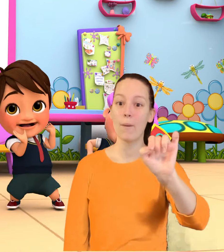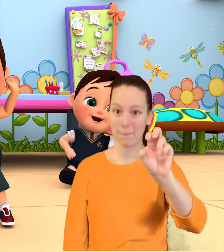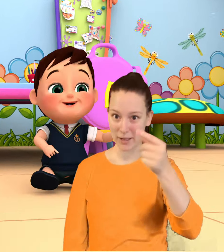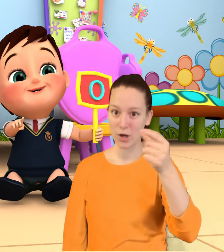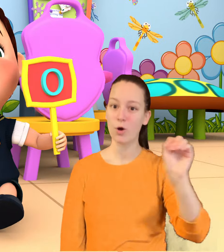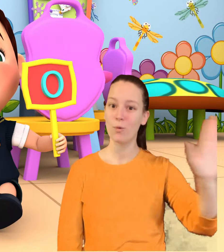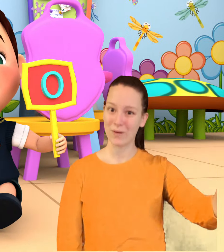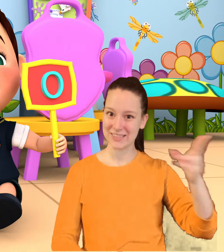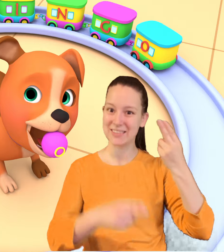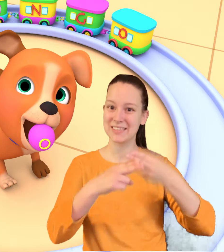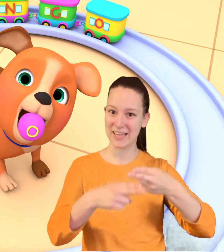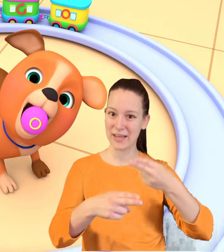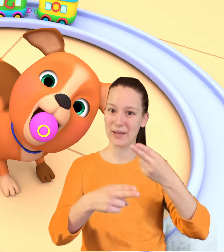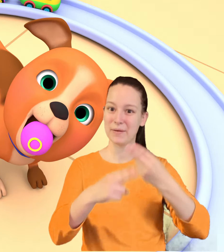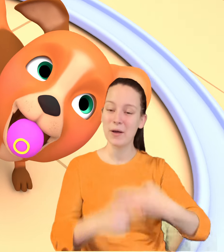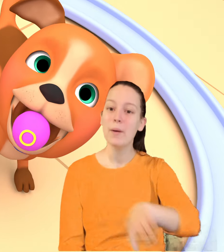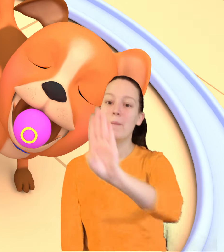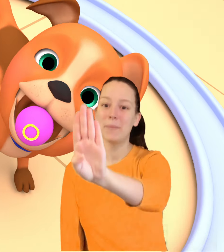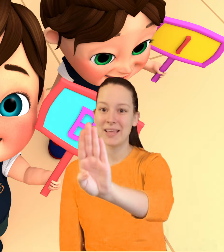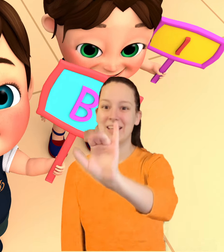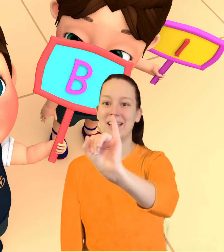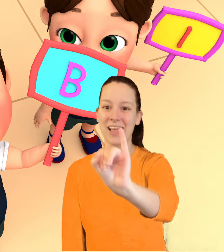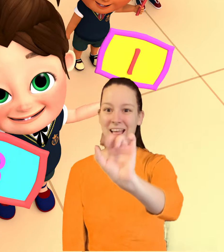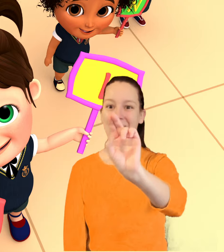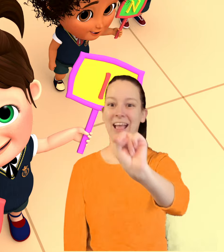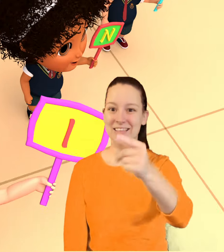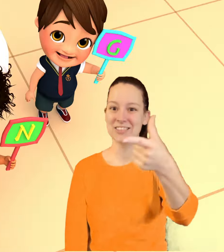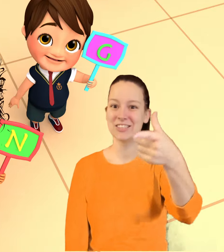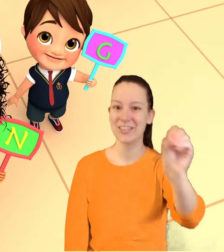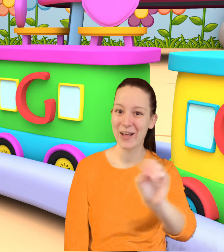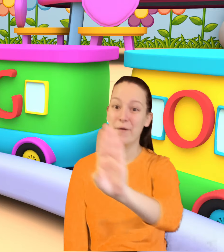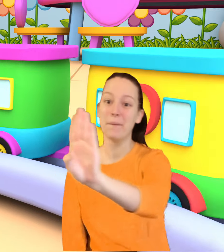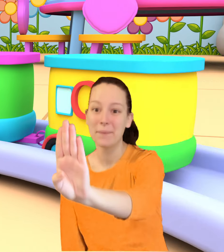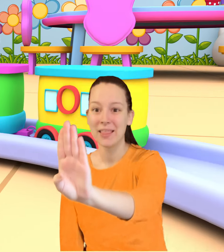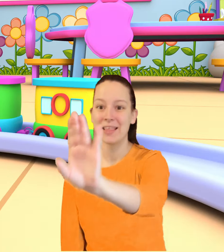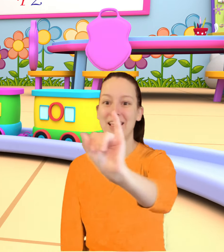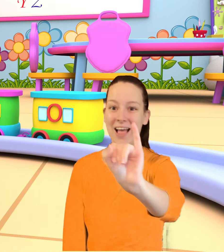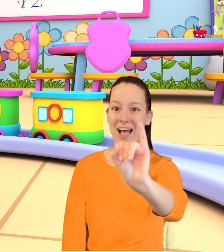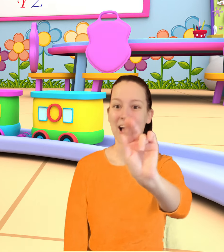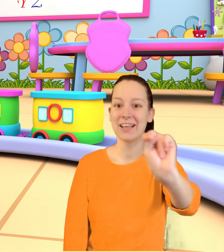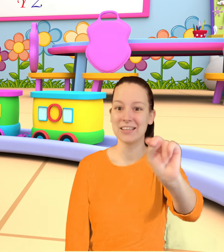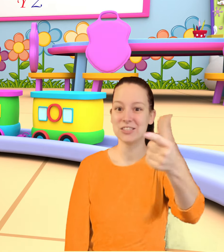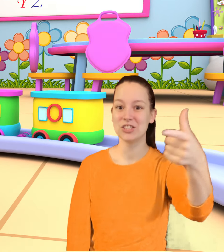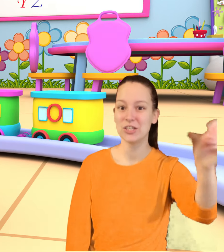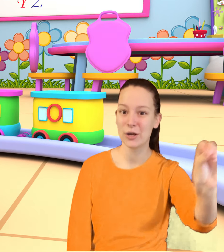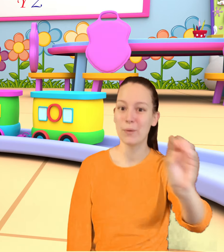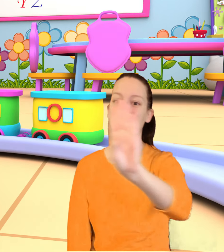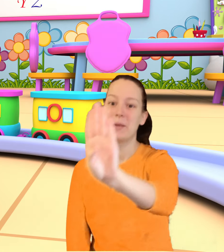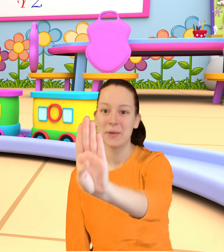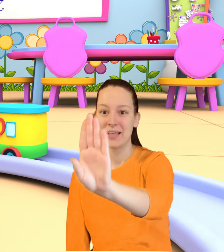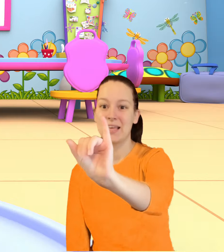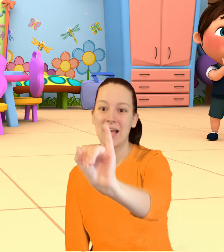B名前はビンゴBB